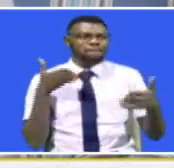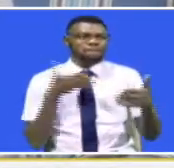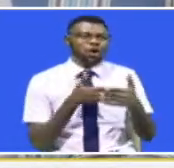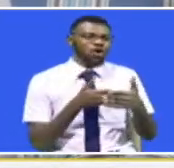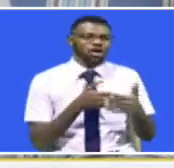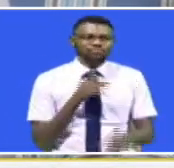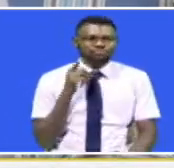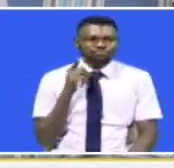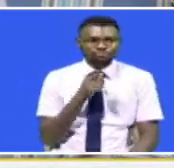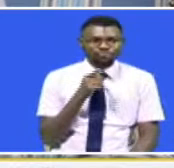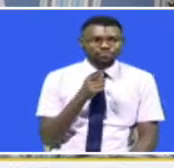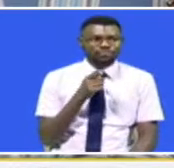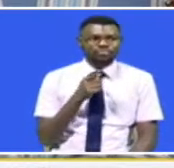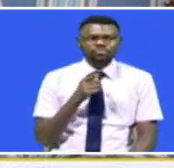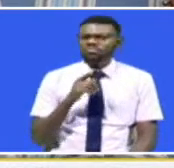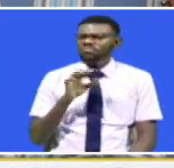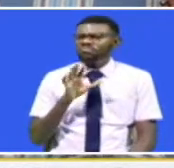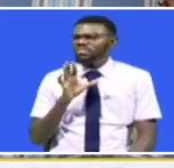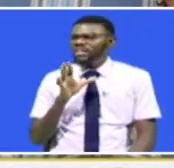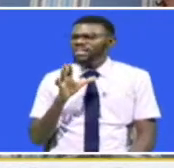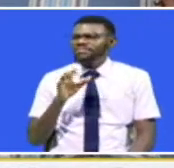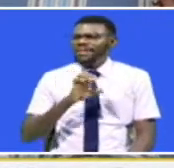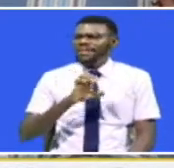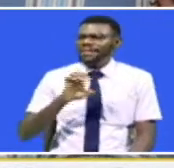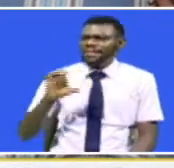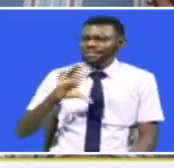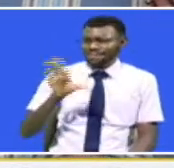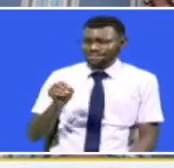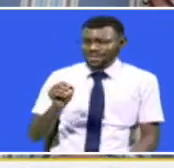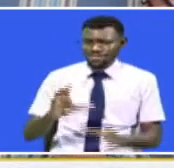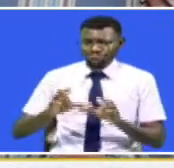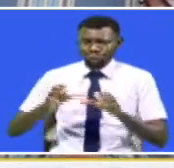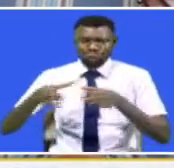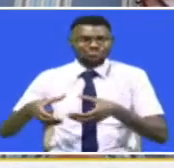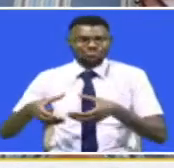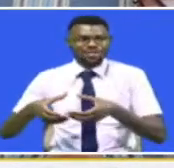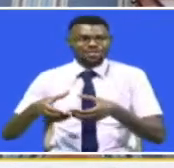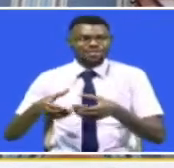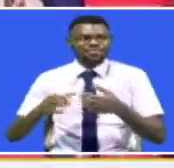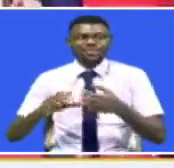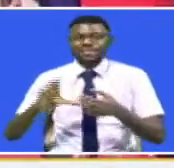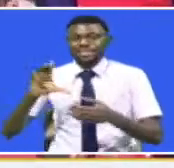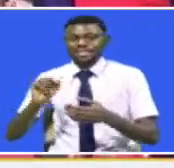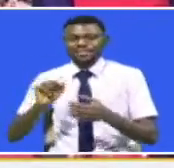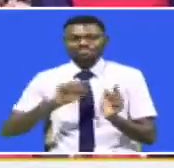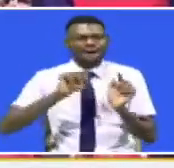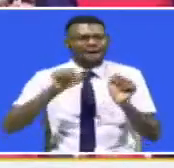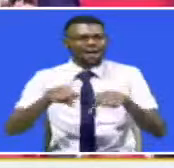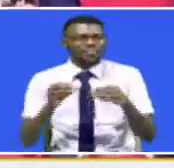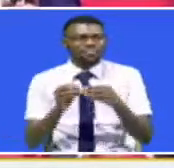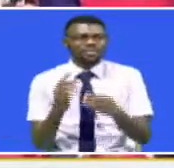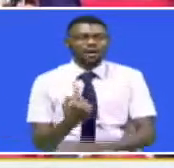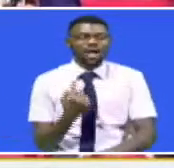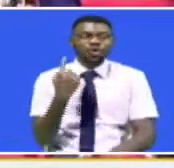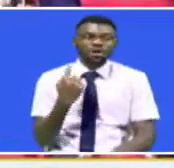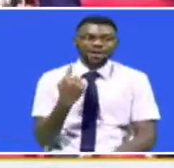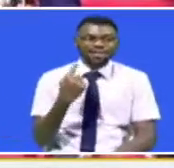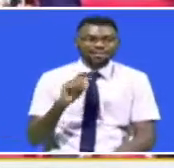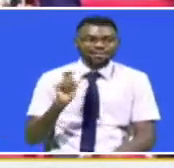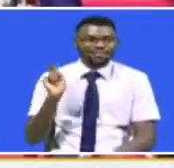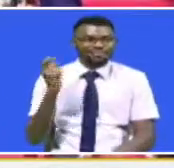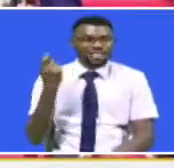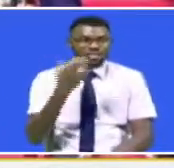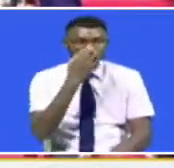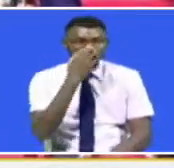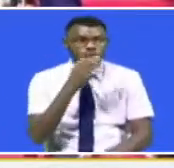Tai, ambako waziri wa masuala ya Afrika Mashariki Rebecca Miano alihudhuria mkutano pekee. Rais William Ruto awali